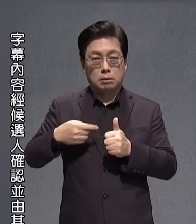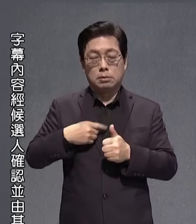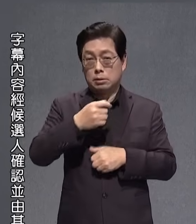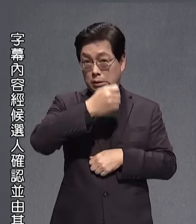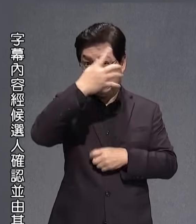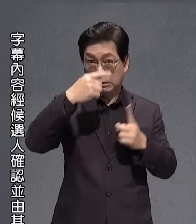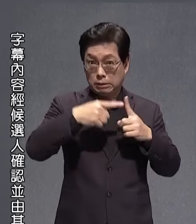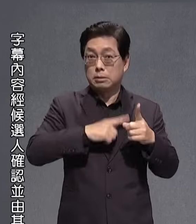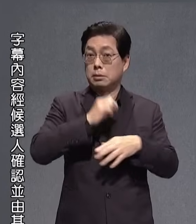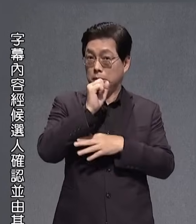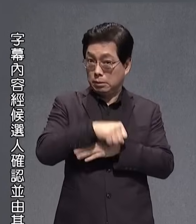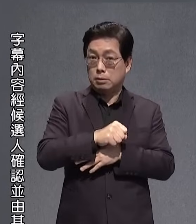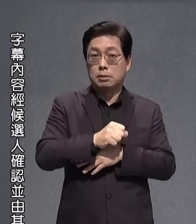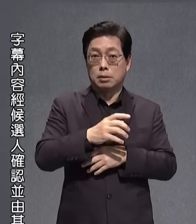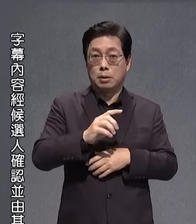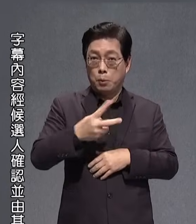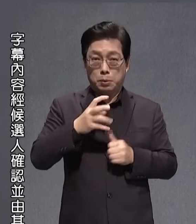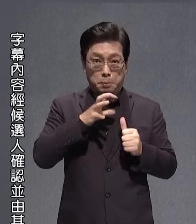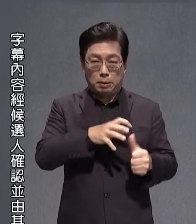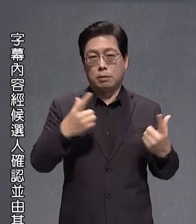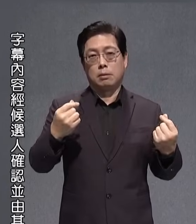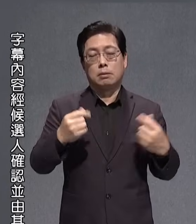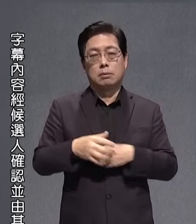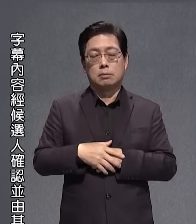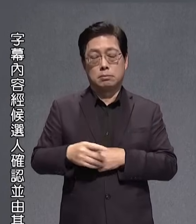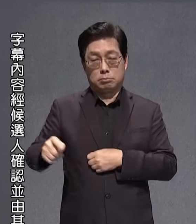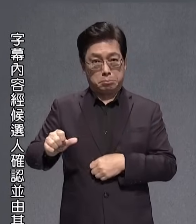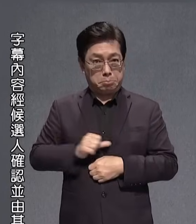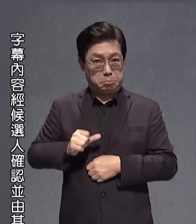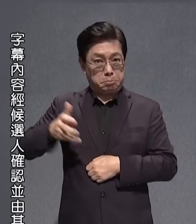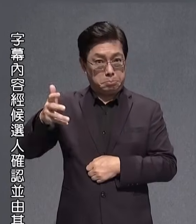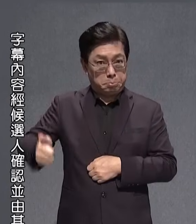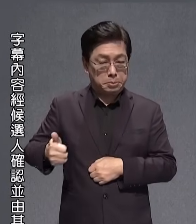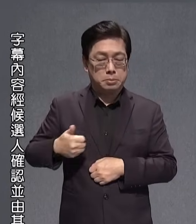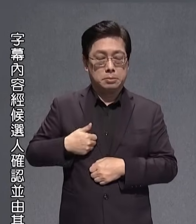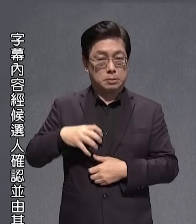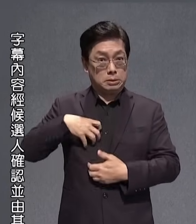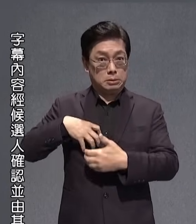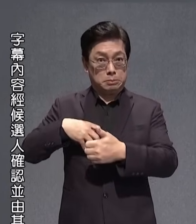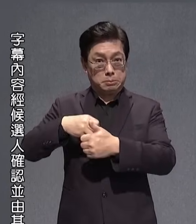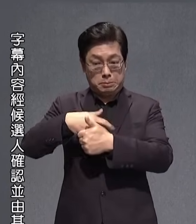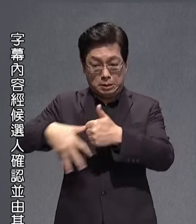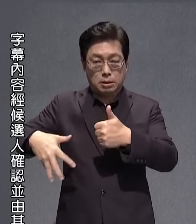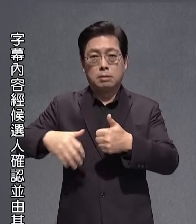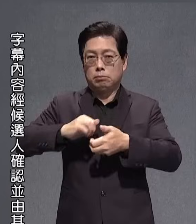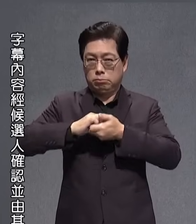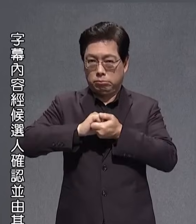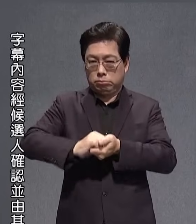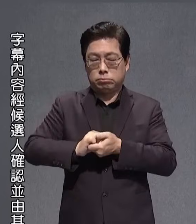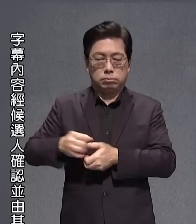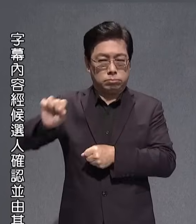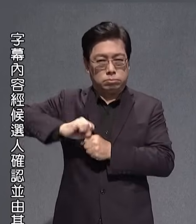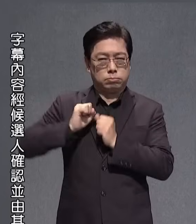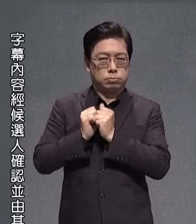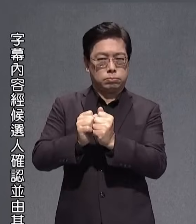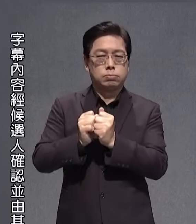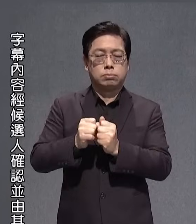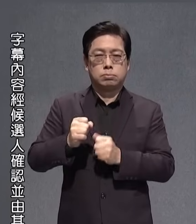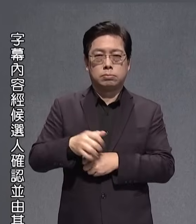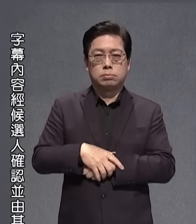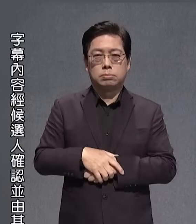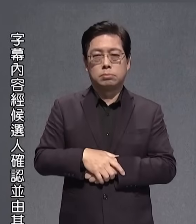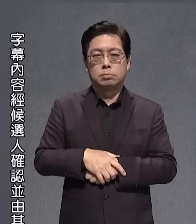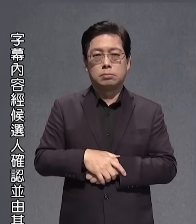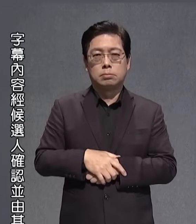青少年是自愿的，或是强迫的，帮派的主事者或是成员，一定加重其刑，黑比赛黎